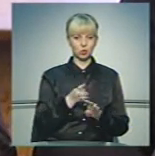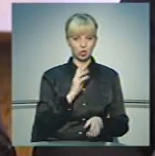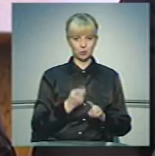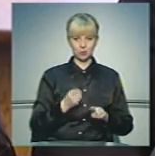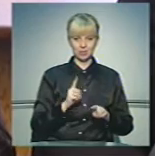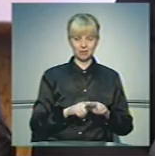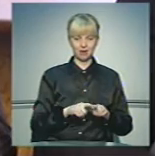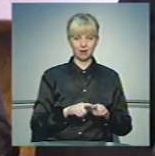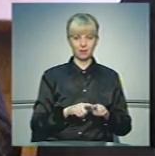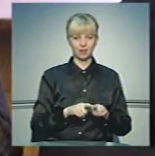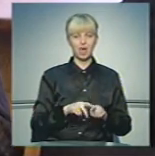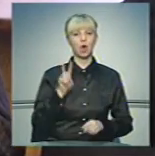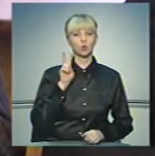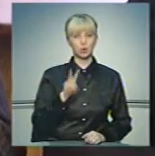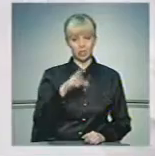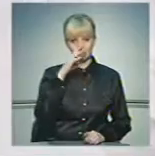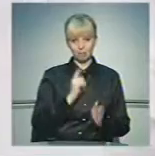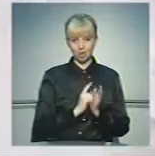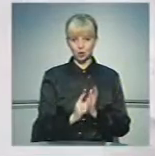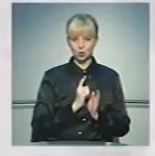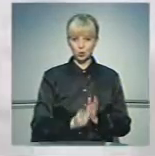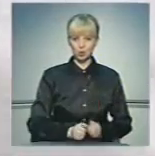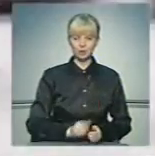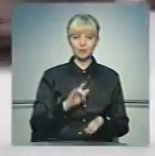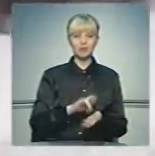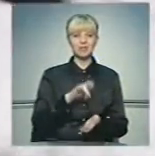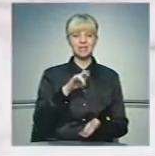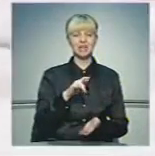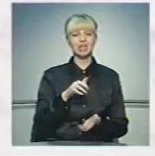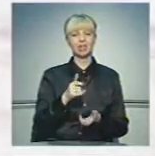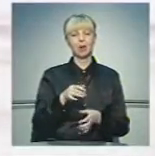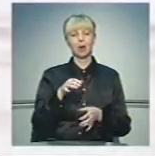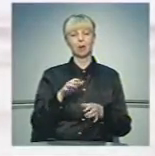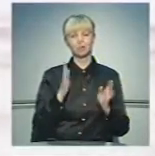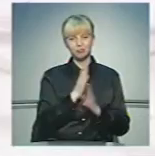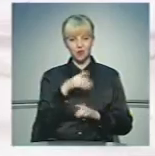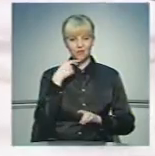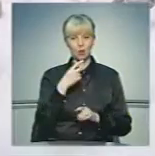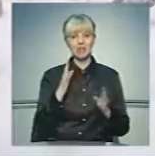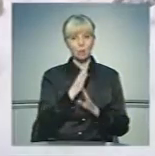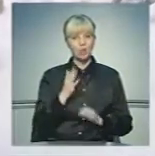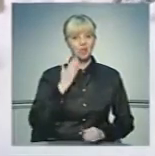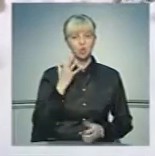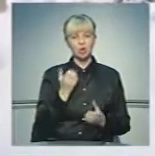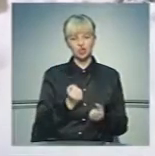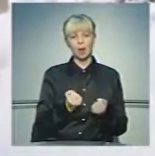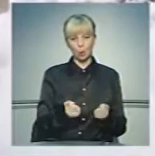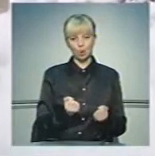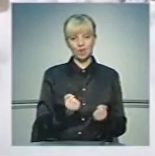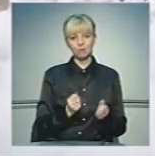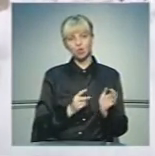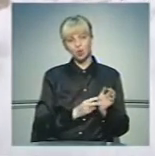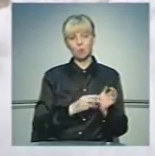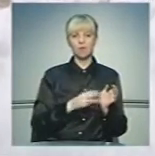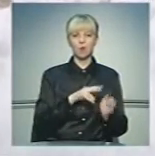це тролейбусні маршрути. У Центрі гідрометеорології зазначають, негода на Буковині ще протримається. 7